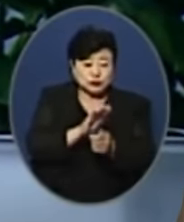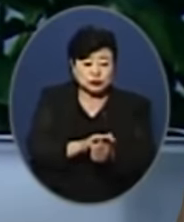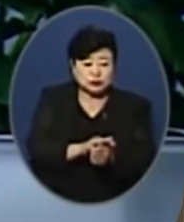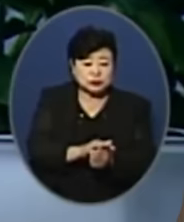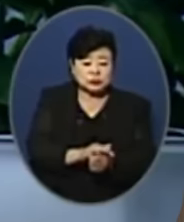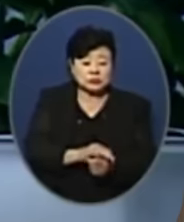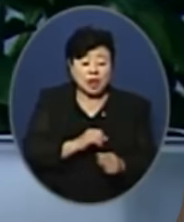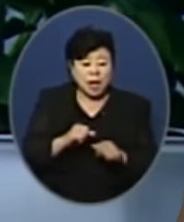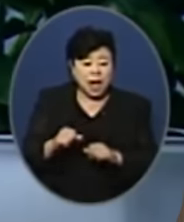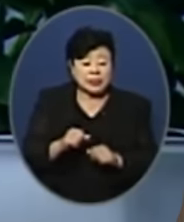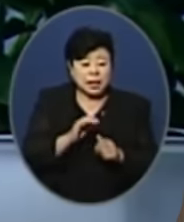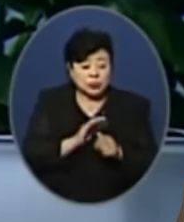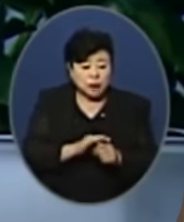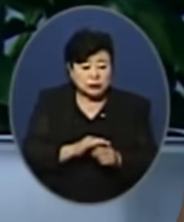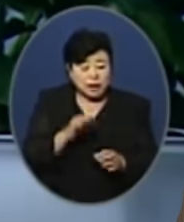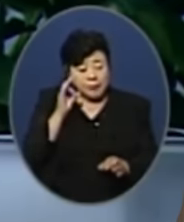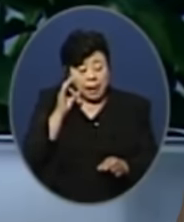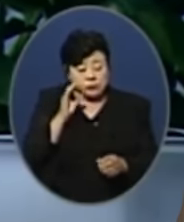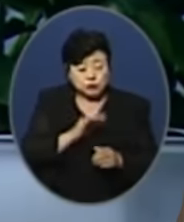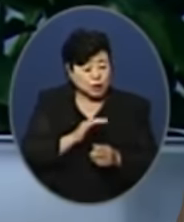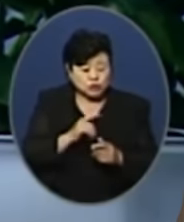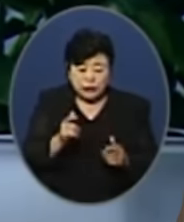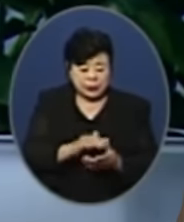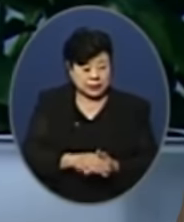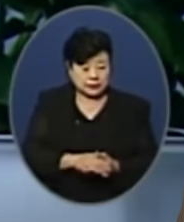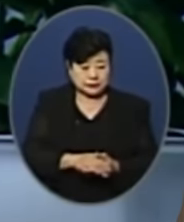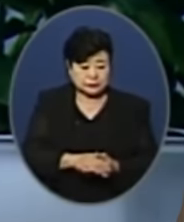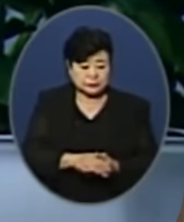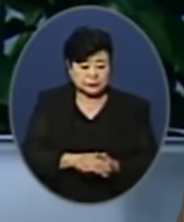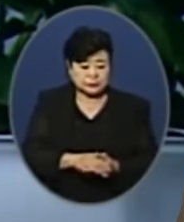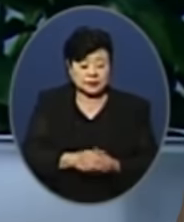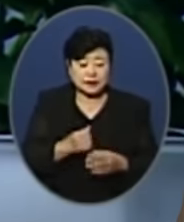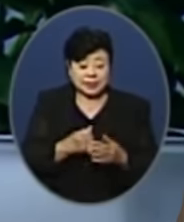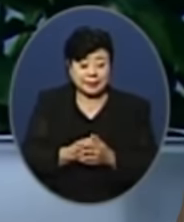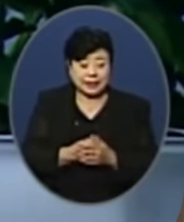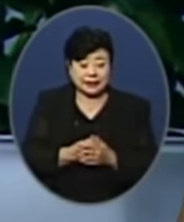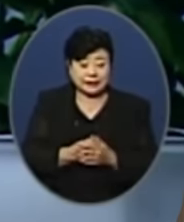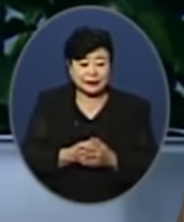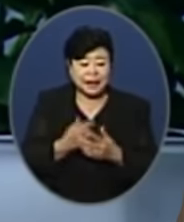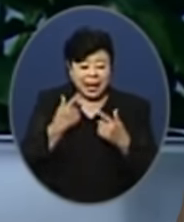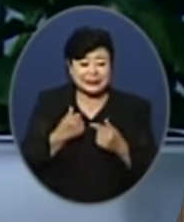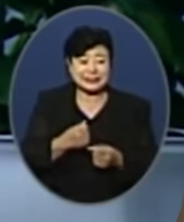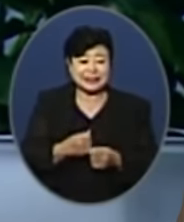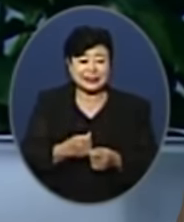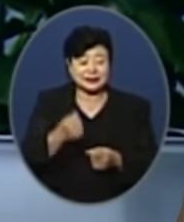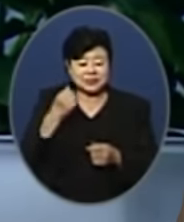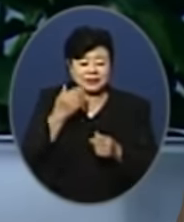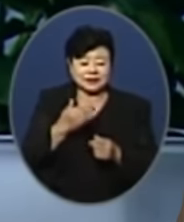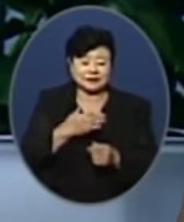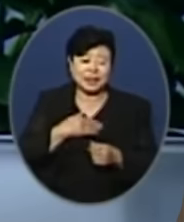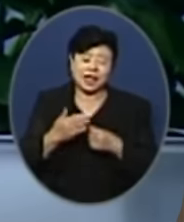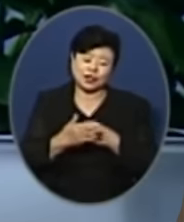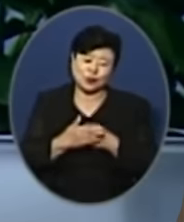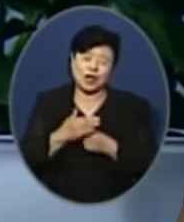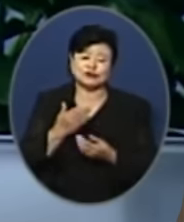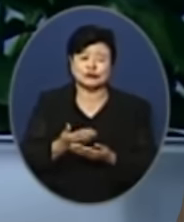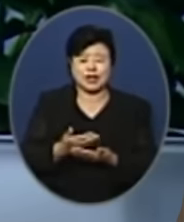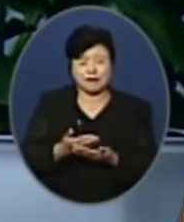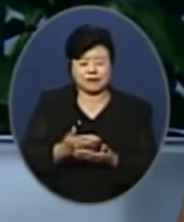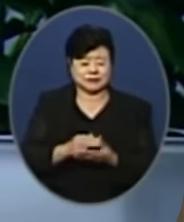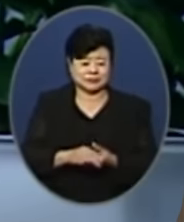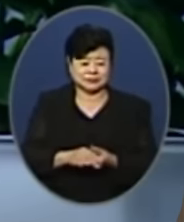내가 뭘 해야 도와주지 아무것도 안 하는데 도와줄 수 없지 않습니까? 그러므로 항상 성령님 나를